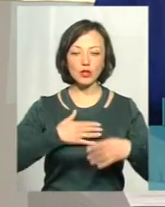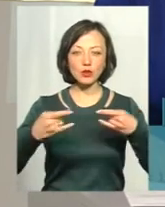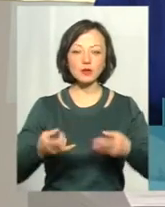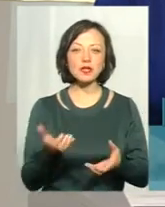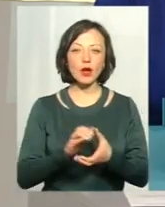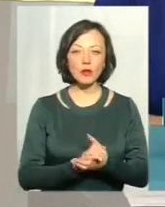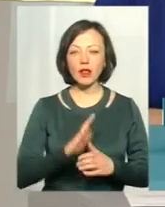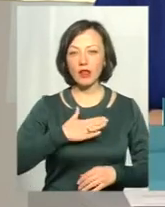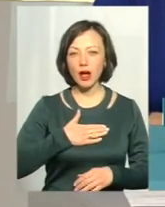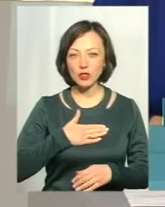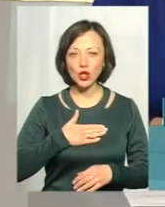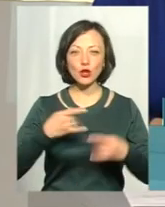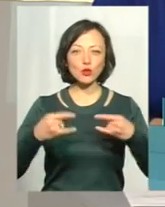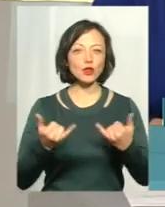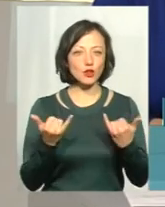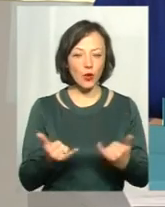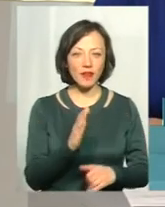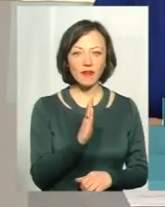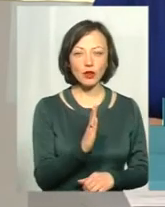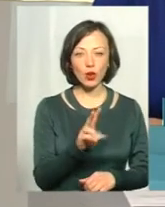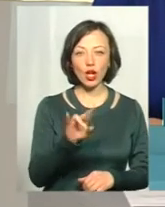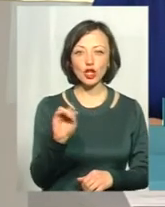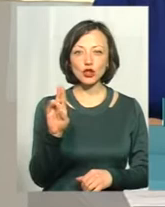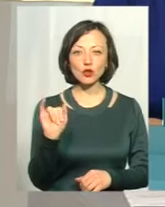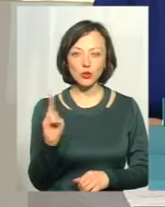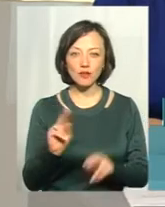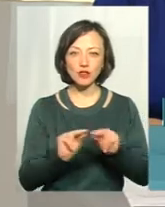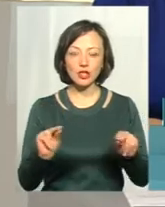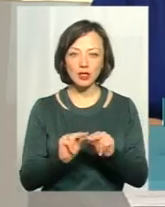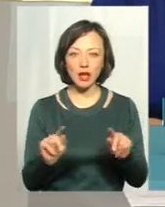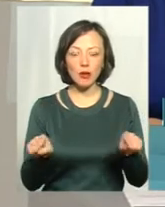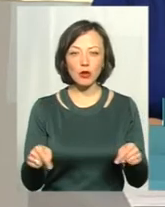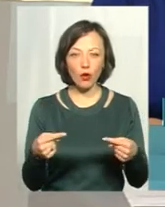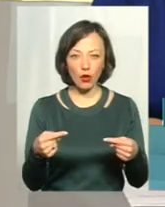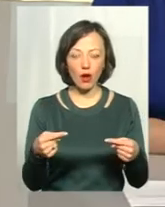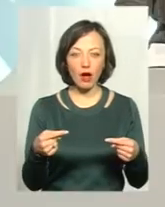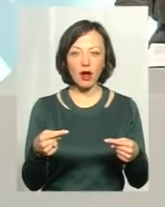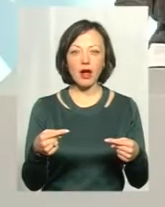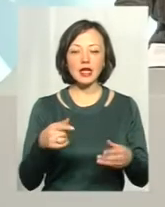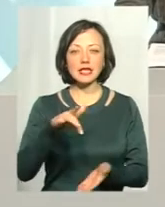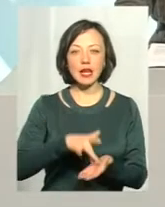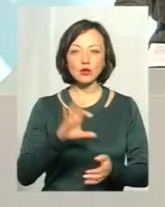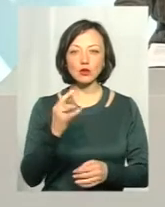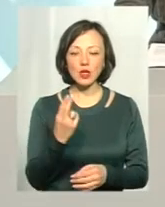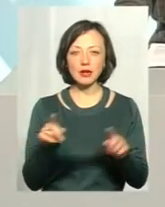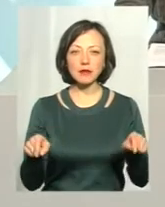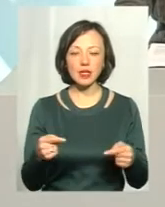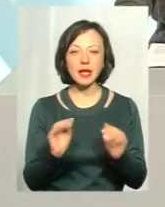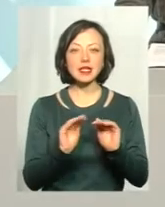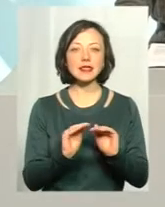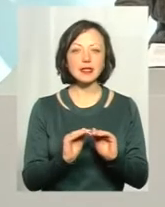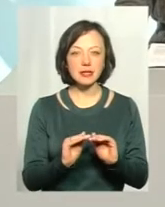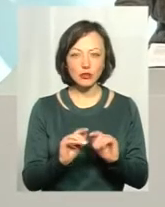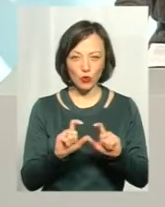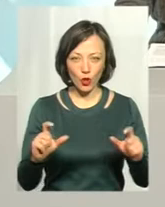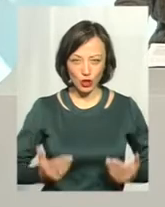Отож, знайомтесь, в нашій студії сьогодні Вікторія Ліщук, вчитель-реабілітолог Центру соціальної